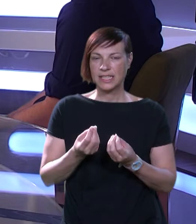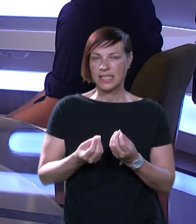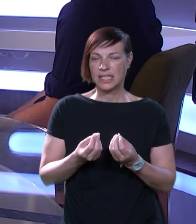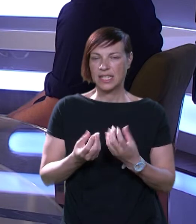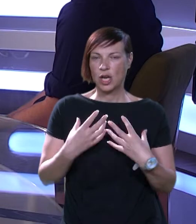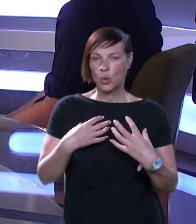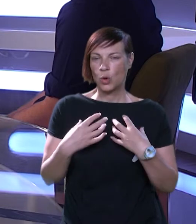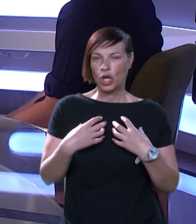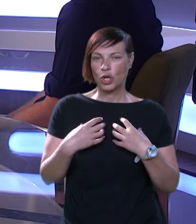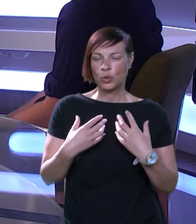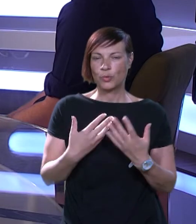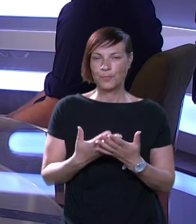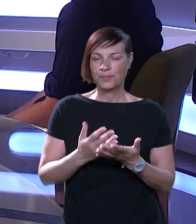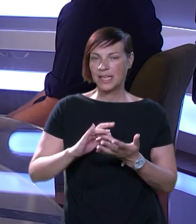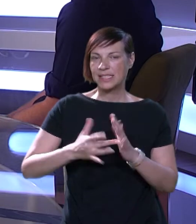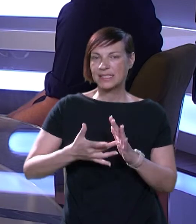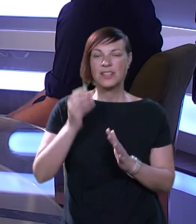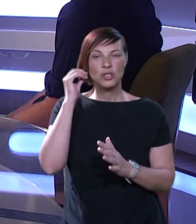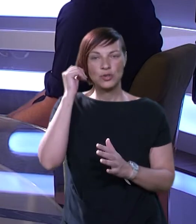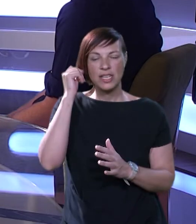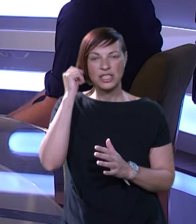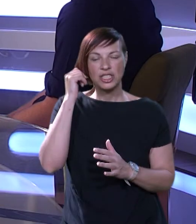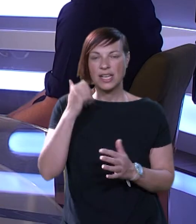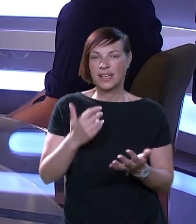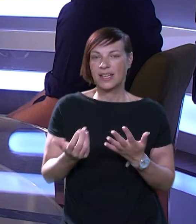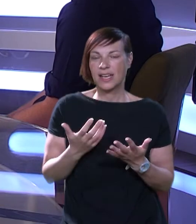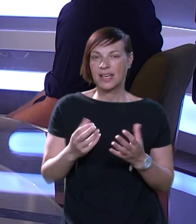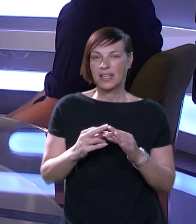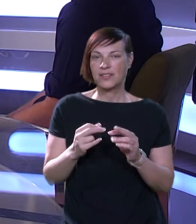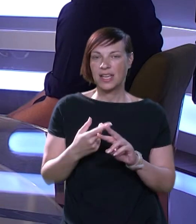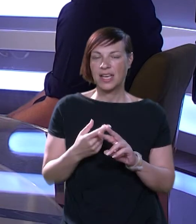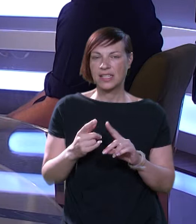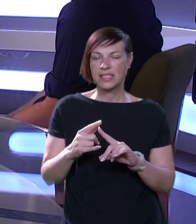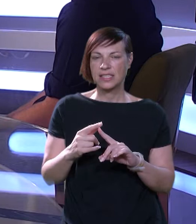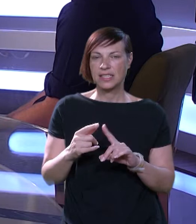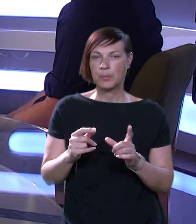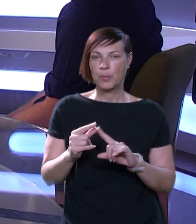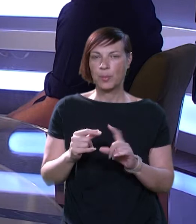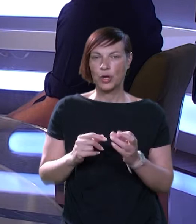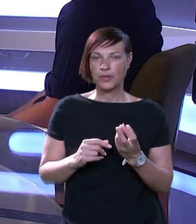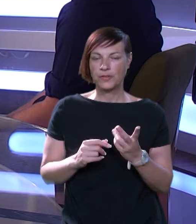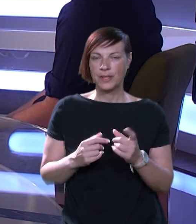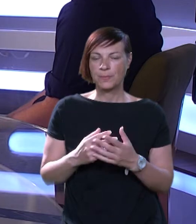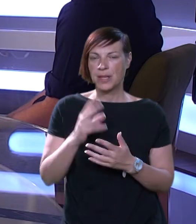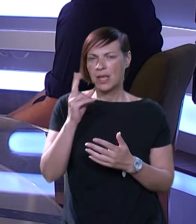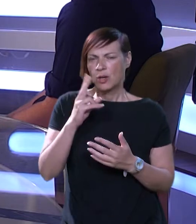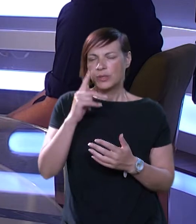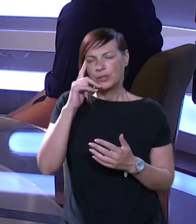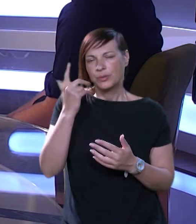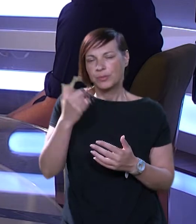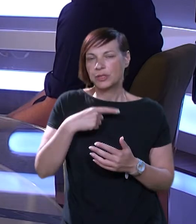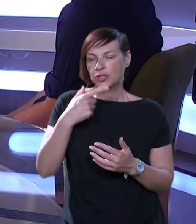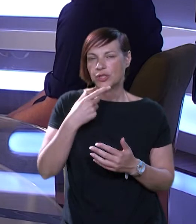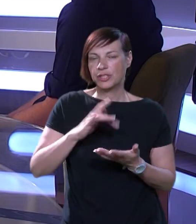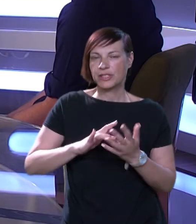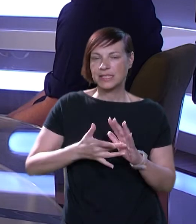ludu nenormalnu. Mislim, sve su te žene, u stvari nekakvi arhetipovi. Ali lude su u smislu što